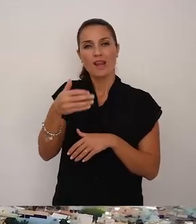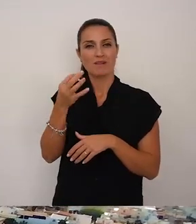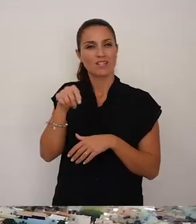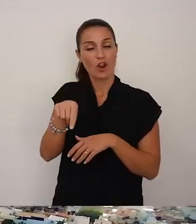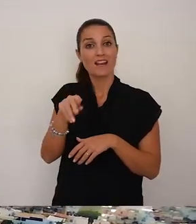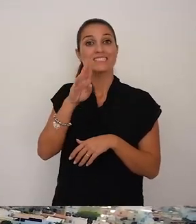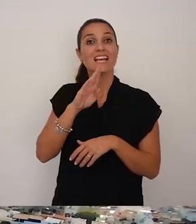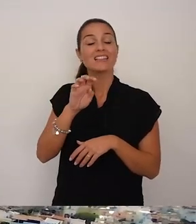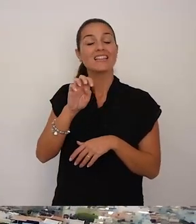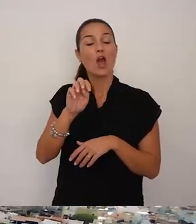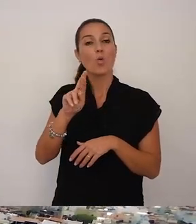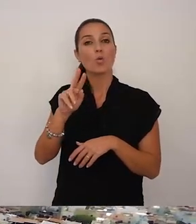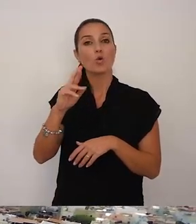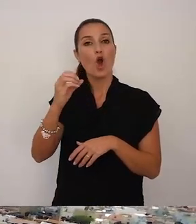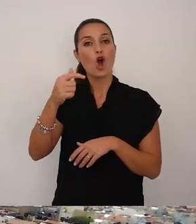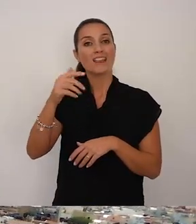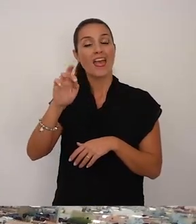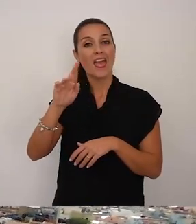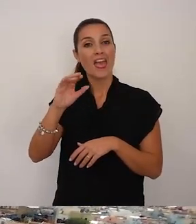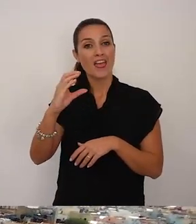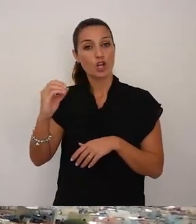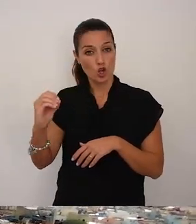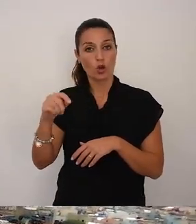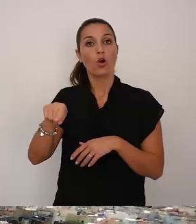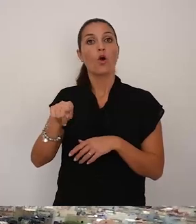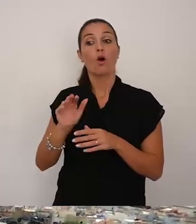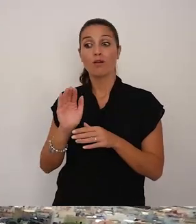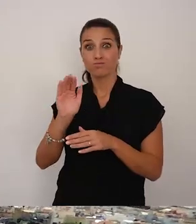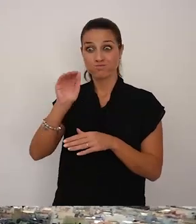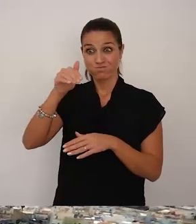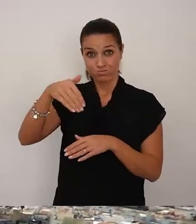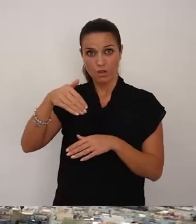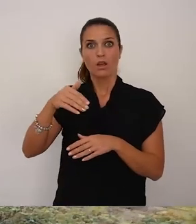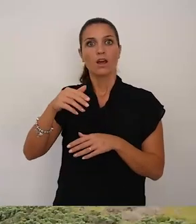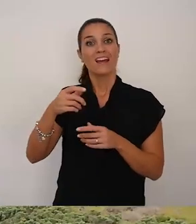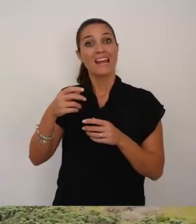di Sant'Eleuterio, tra i promontori più alti della provincia di Lecce.